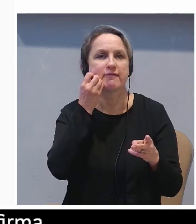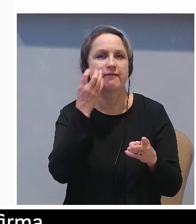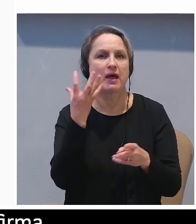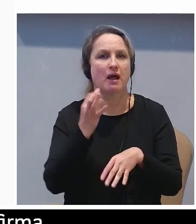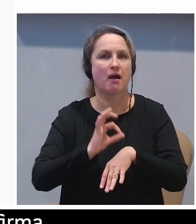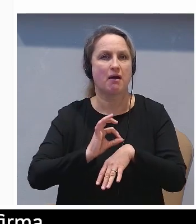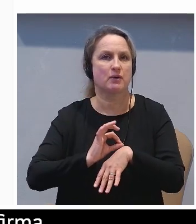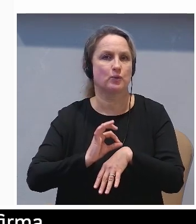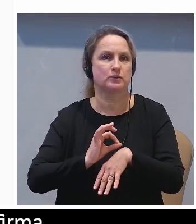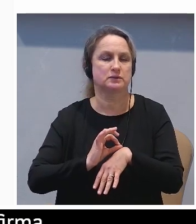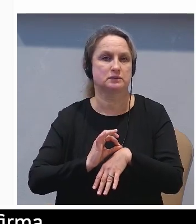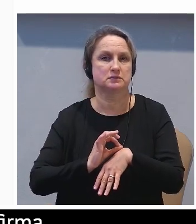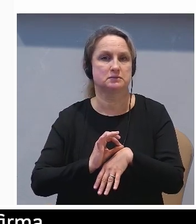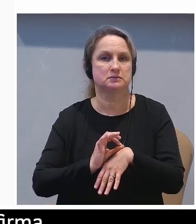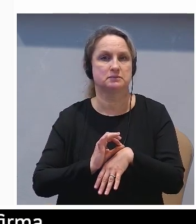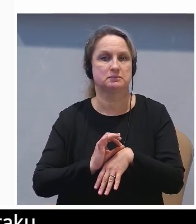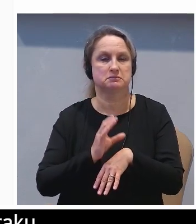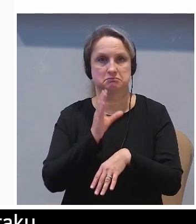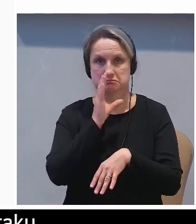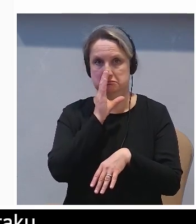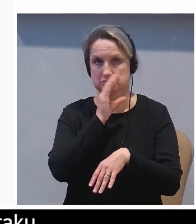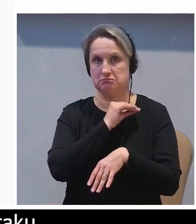verehaigused, mida saab